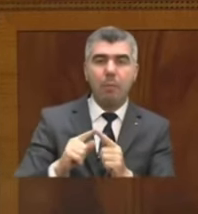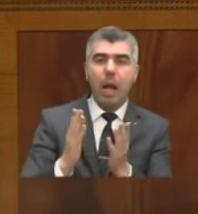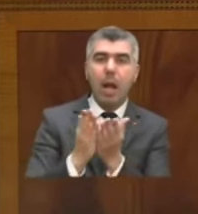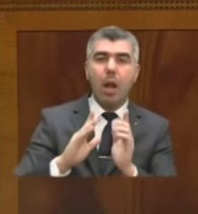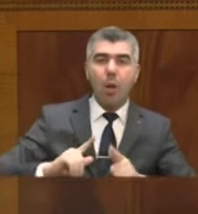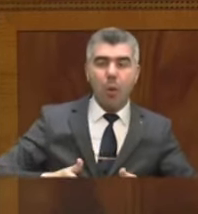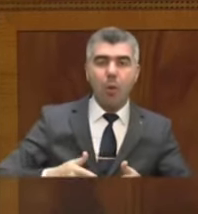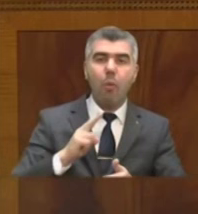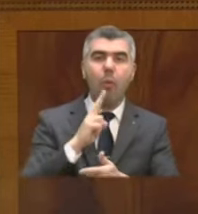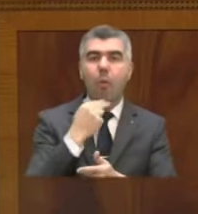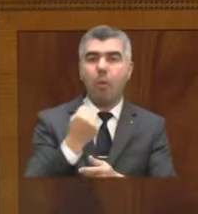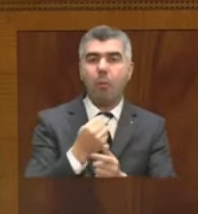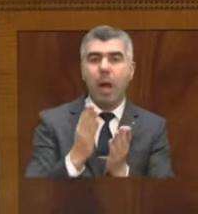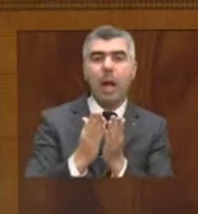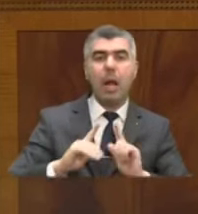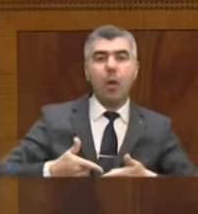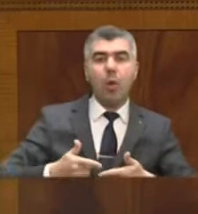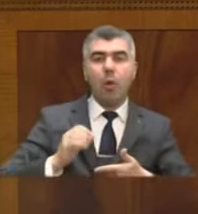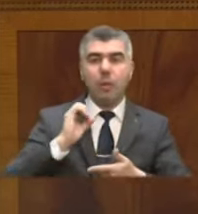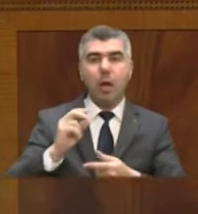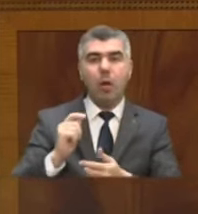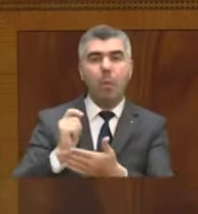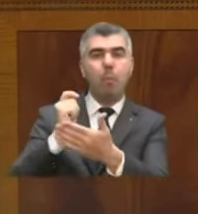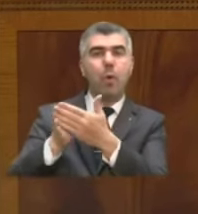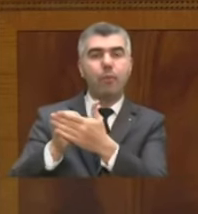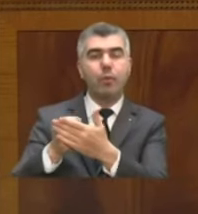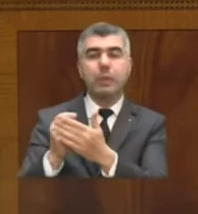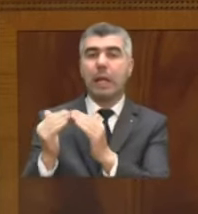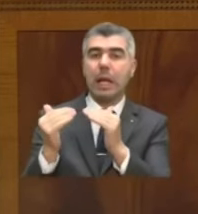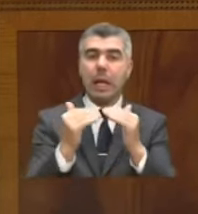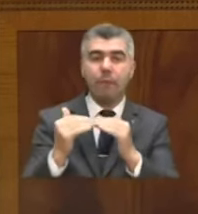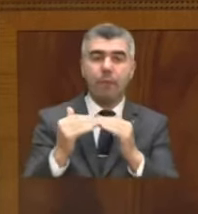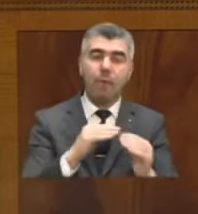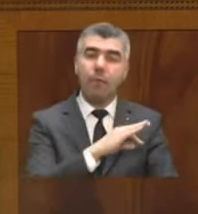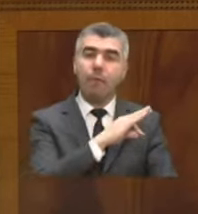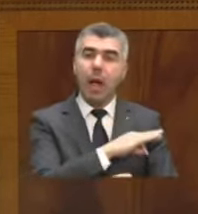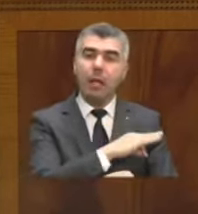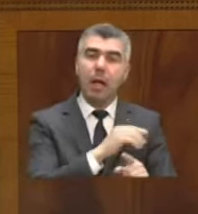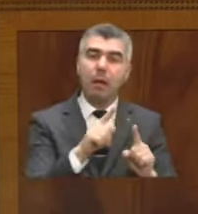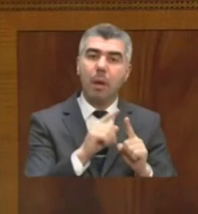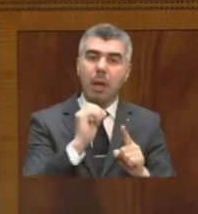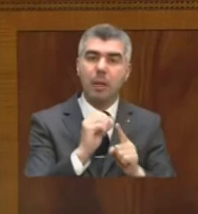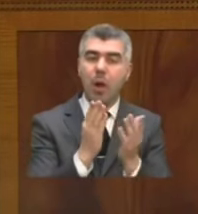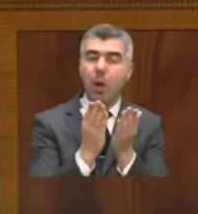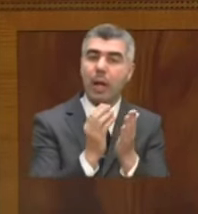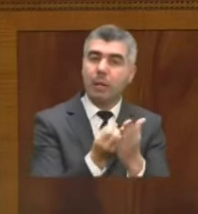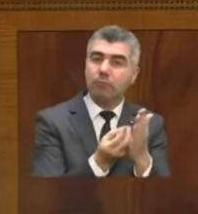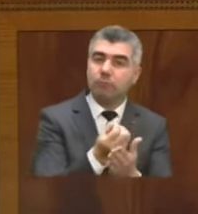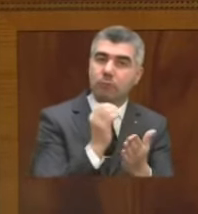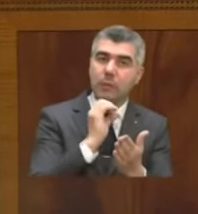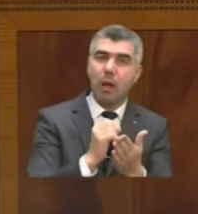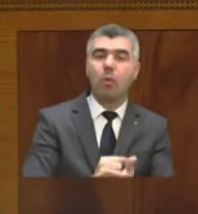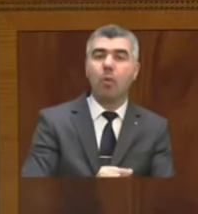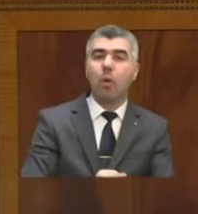مع القطاع الخصوصي والاستفادة من الحصص التعليمية المقررة وفي